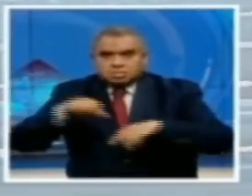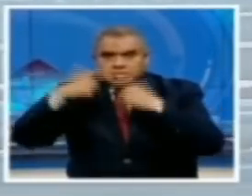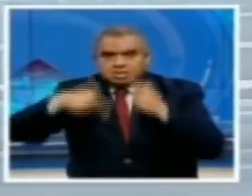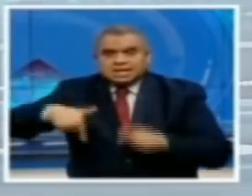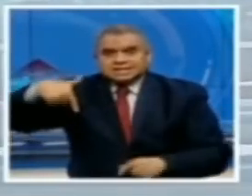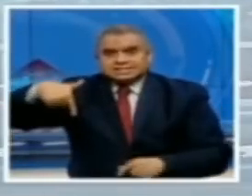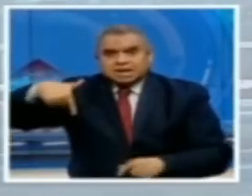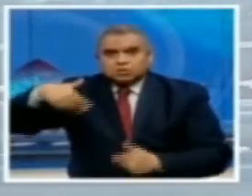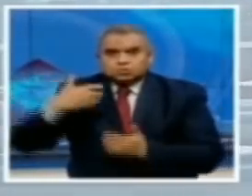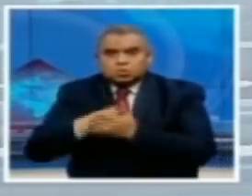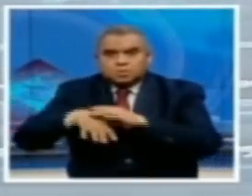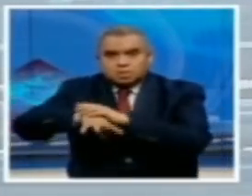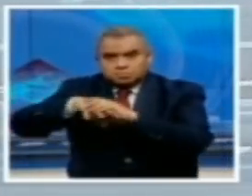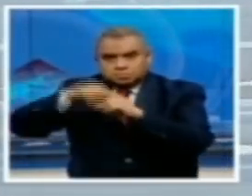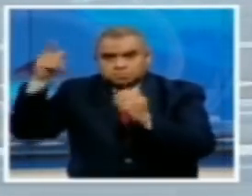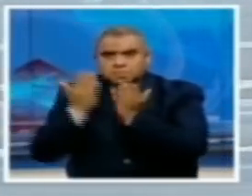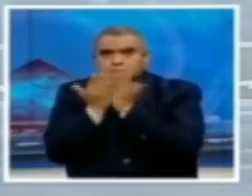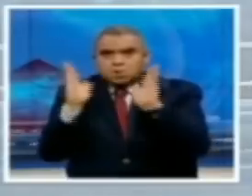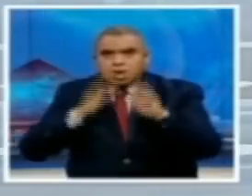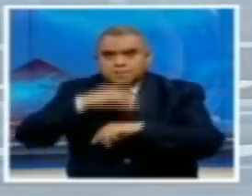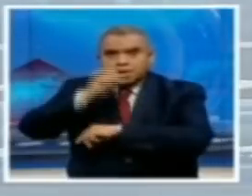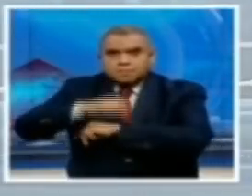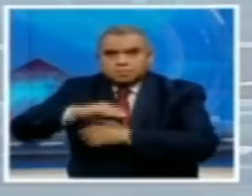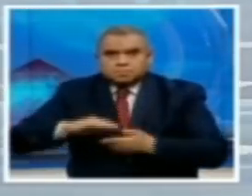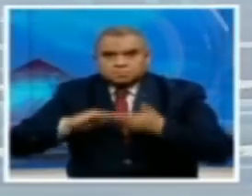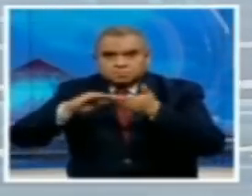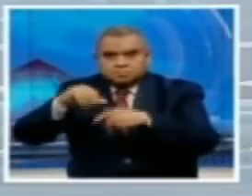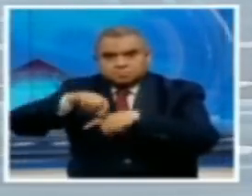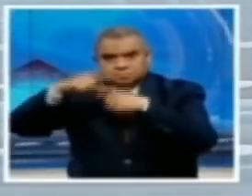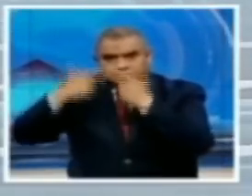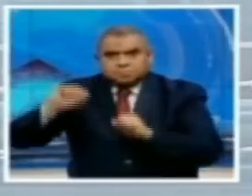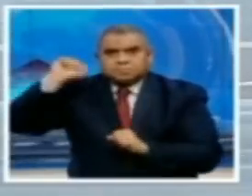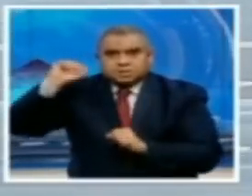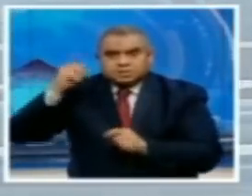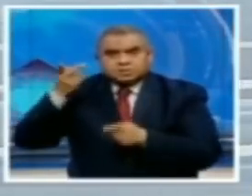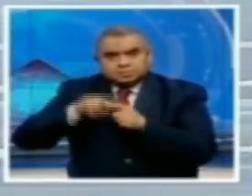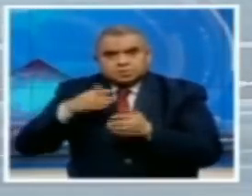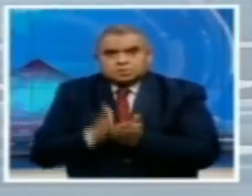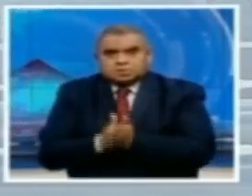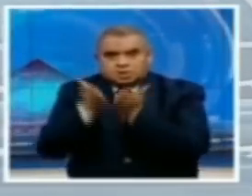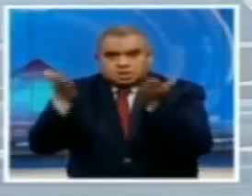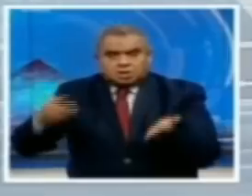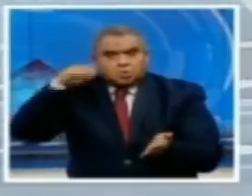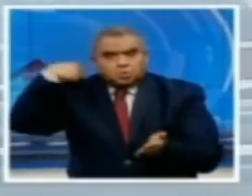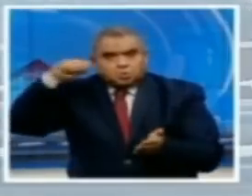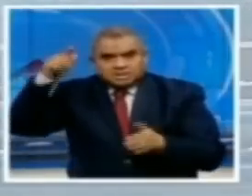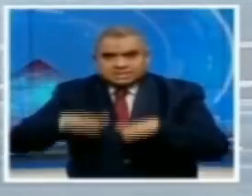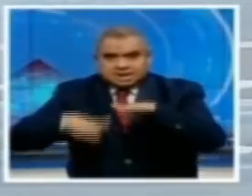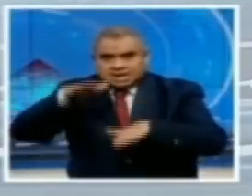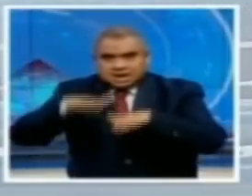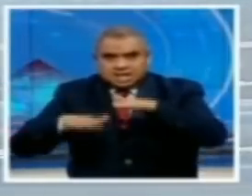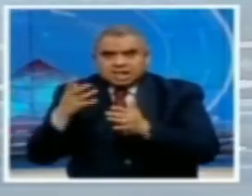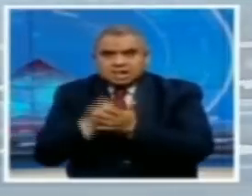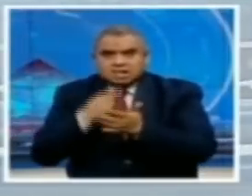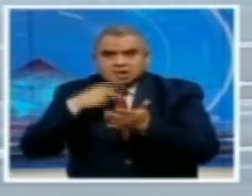6 أكتوبر لإنشاء مجمع محاكم يخدم أهالي المنطقة. كما عرض السيد وزير العدل موقف حالات